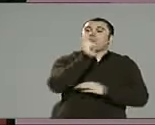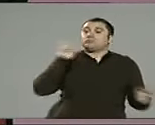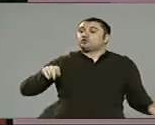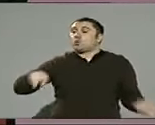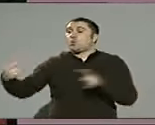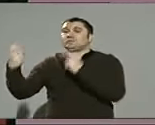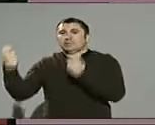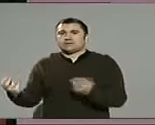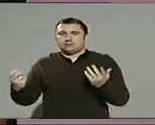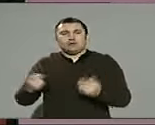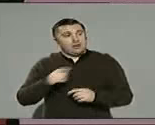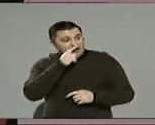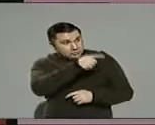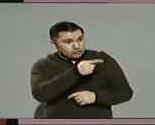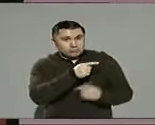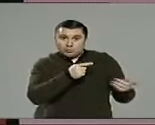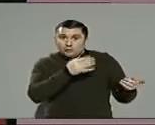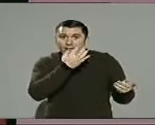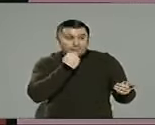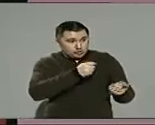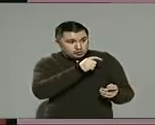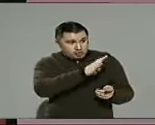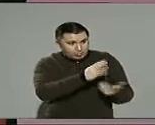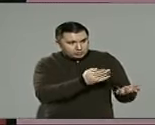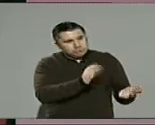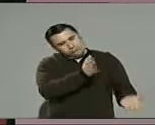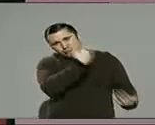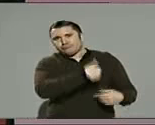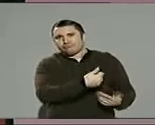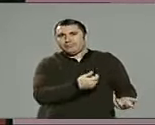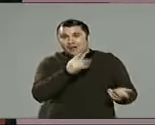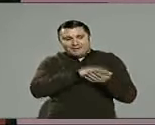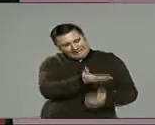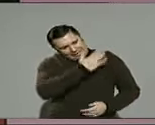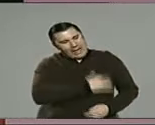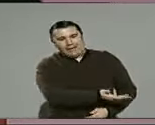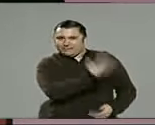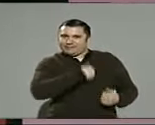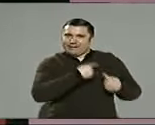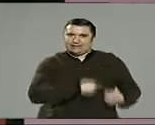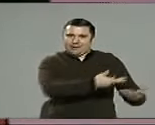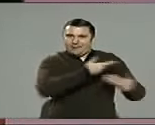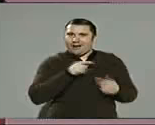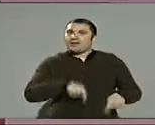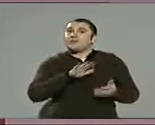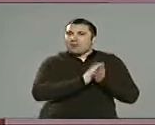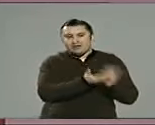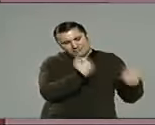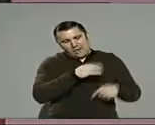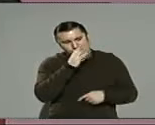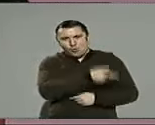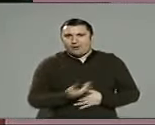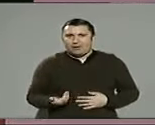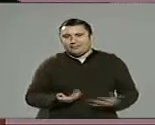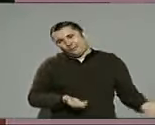einen Job haben wollen, melden Sie sich bei uns. Wir würden Ihnen das gönnen, dass Sie das mal in der Praxis machen müssen, meine Damen und Herren, liebe Genossinnen und